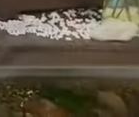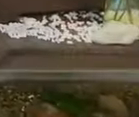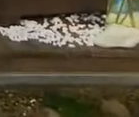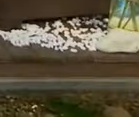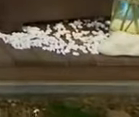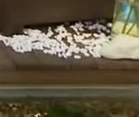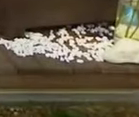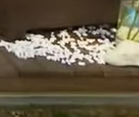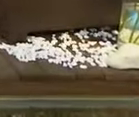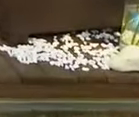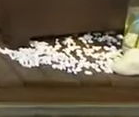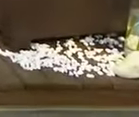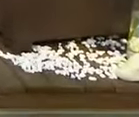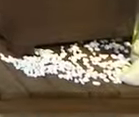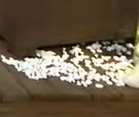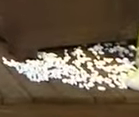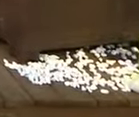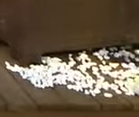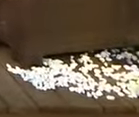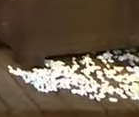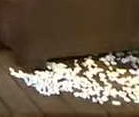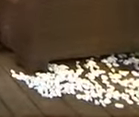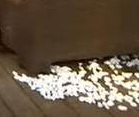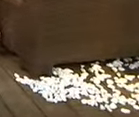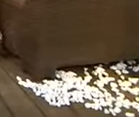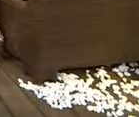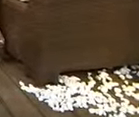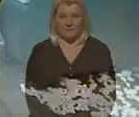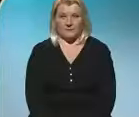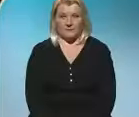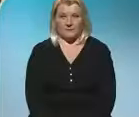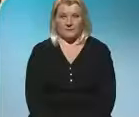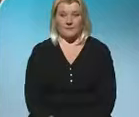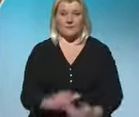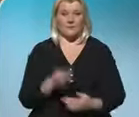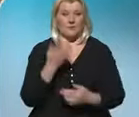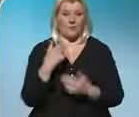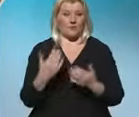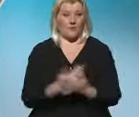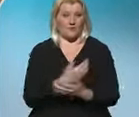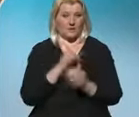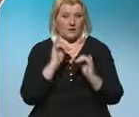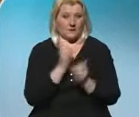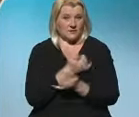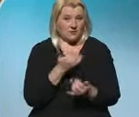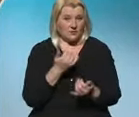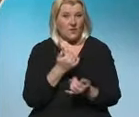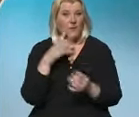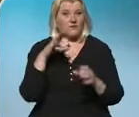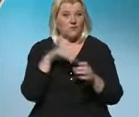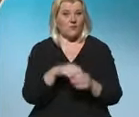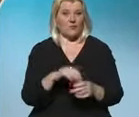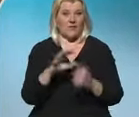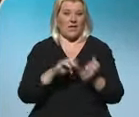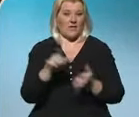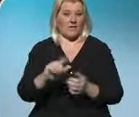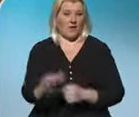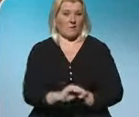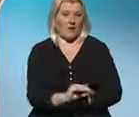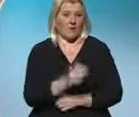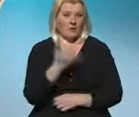To byl nejnovější videoklip k písni Boomerang a viděli jste kromě něj samozřejmě i malou Evičku třeba. Teď tady je teda